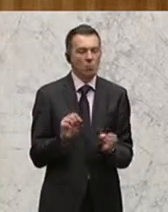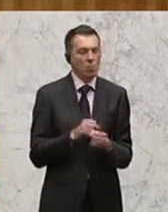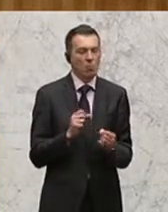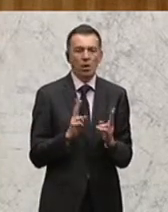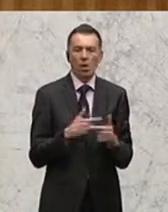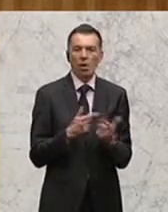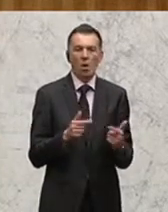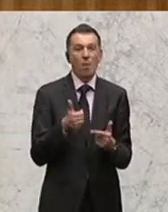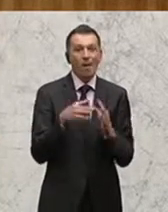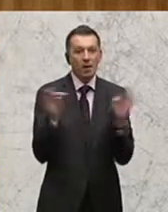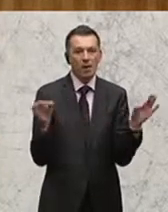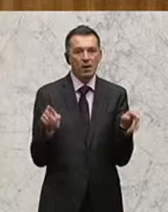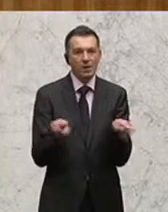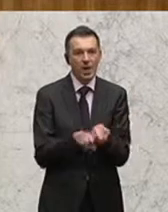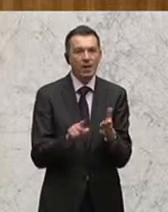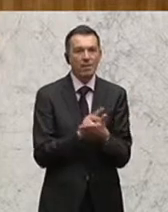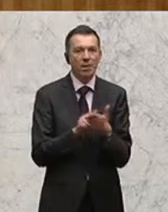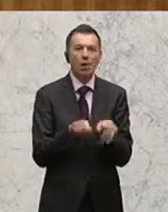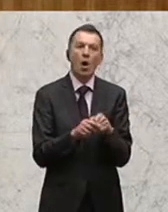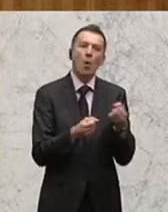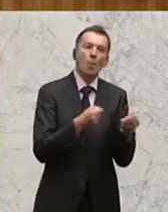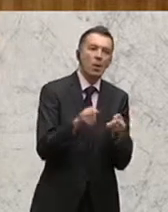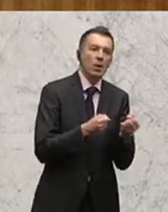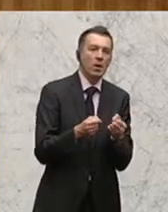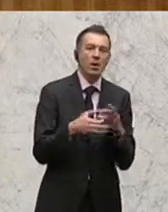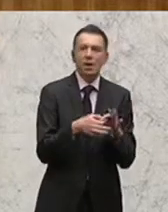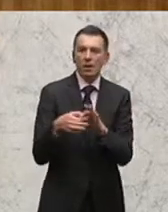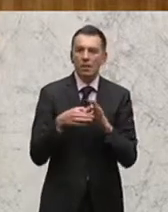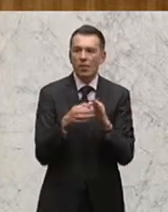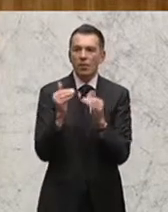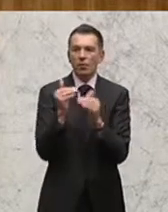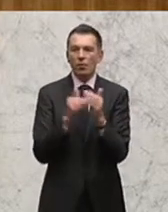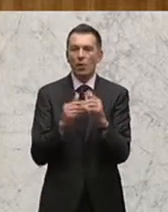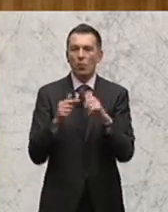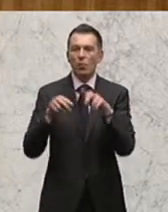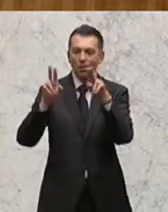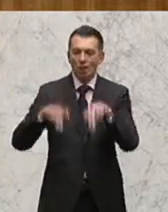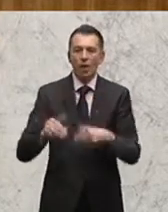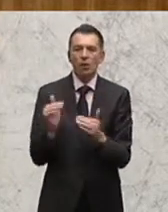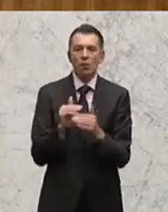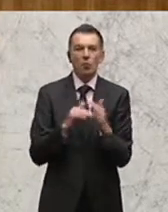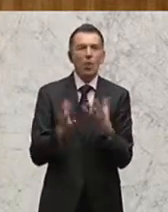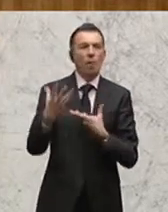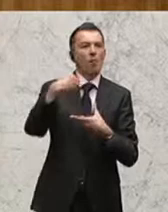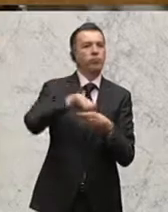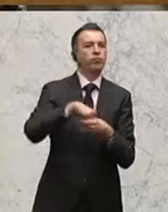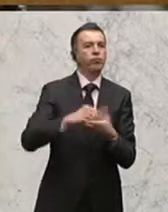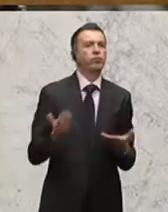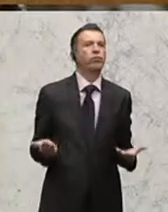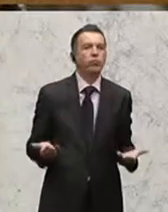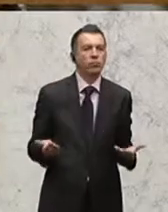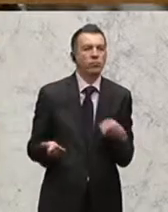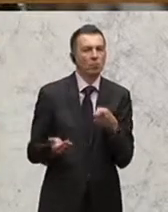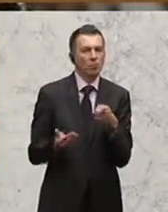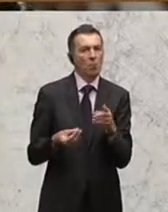eine Religion auch gleichzeitig Politik, Gesellschaftssystem und Rechtssystem in sich beinhaltet. Und genau da